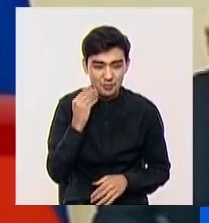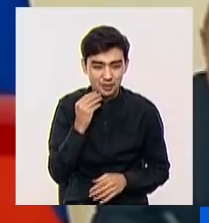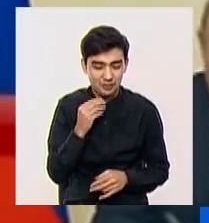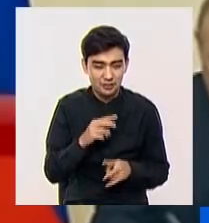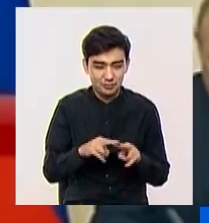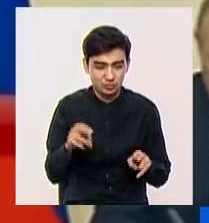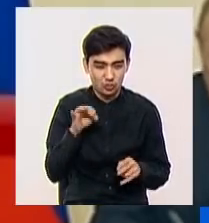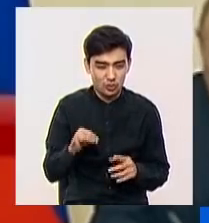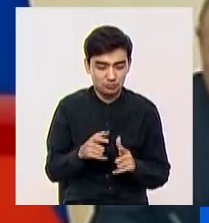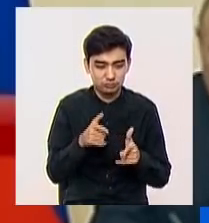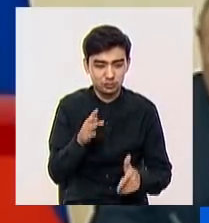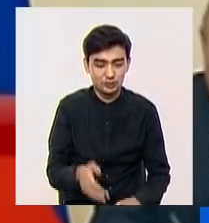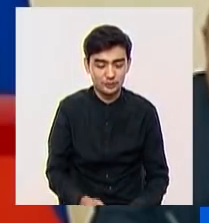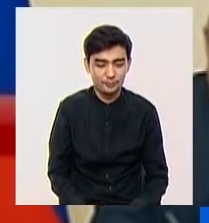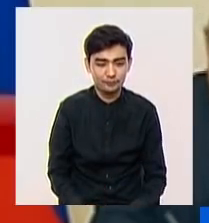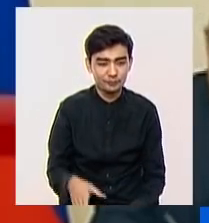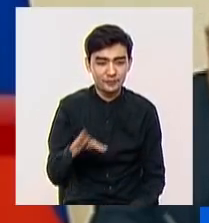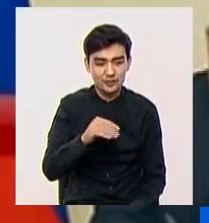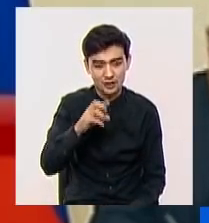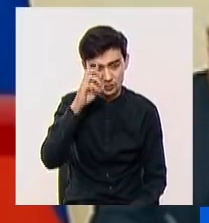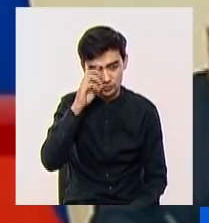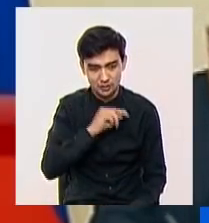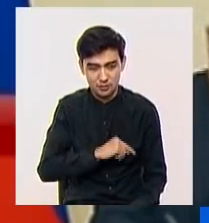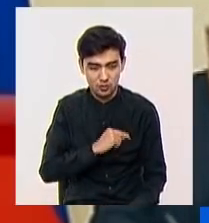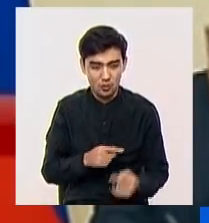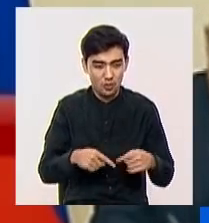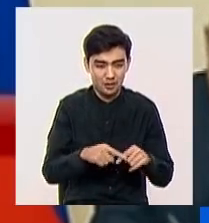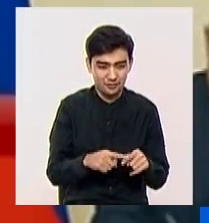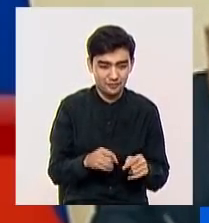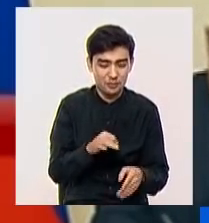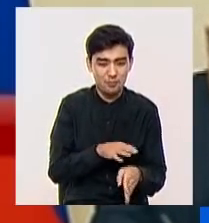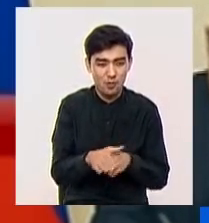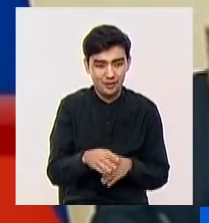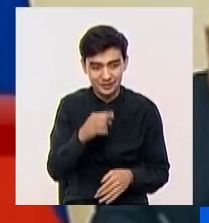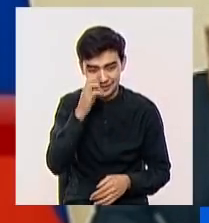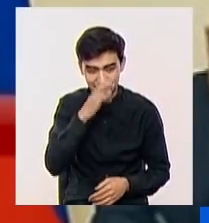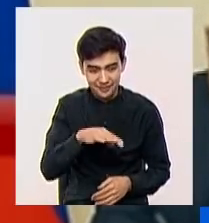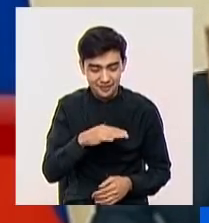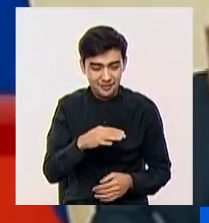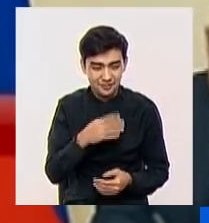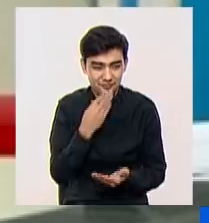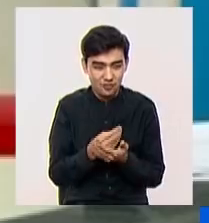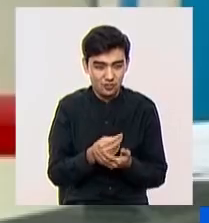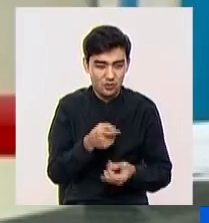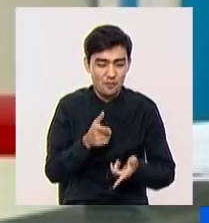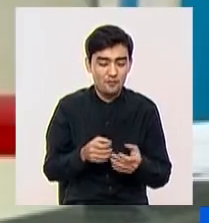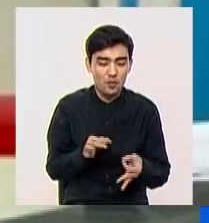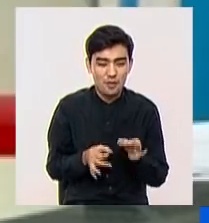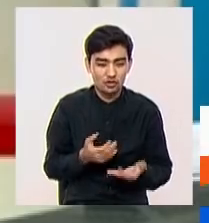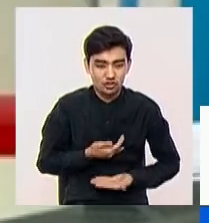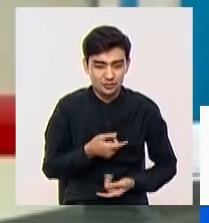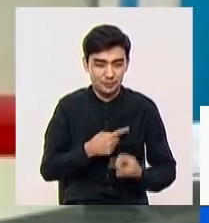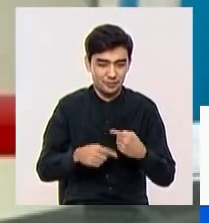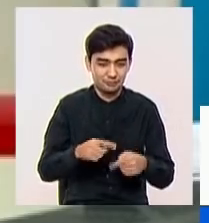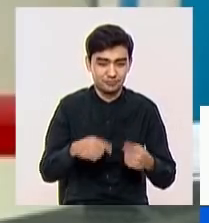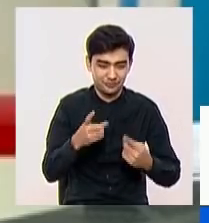все государственные органы усиленно работают над тем чтобы полностью вернуть страну к нормальной жизни завтра я внесу